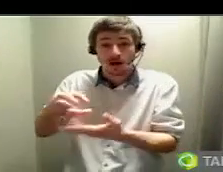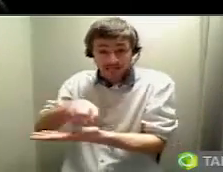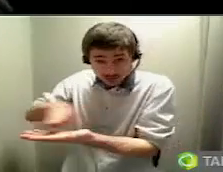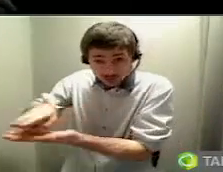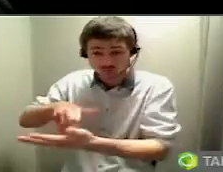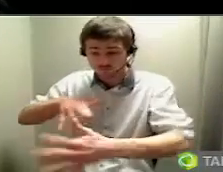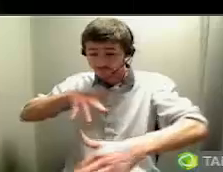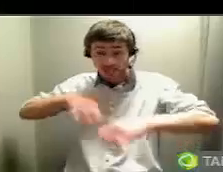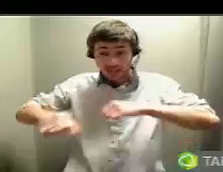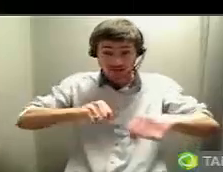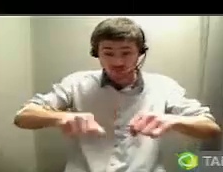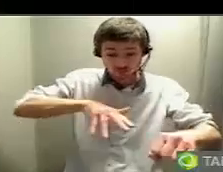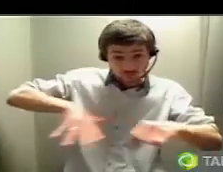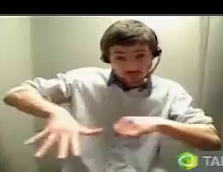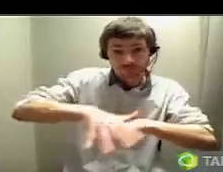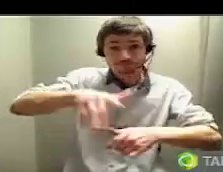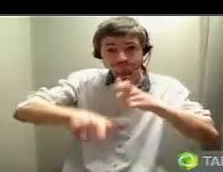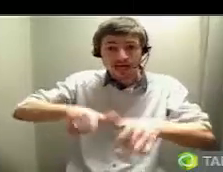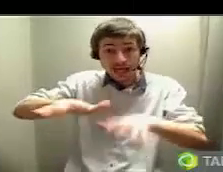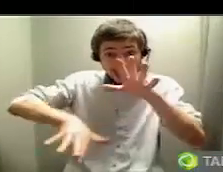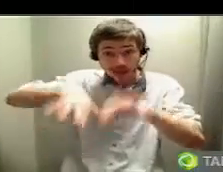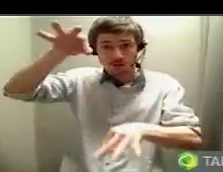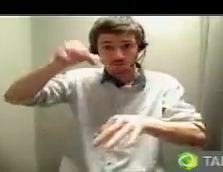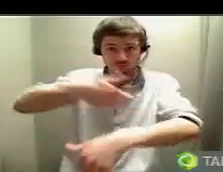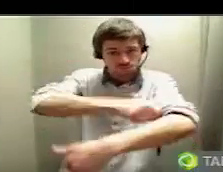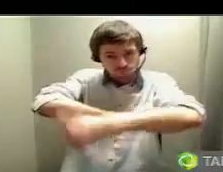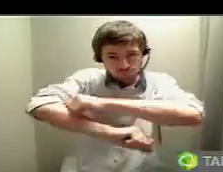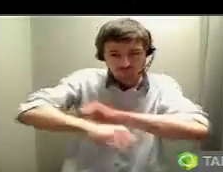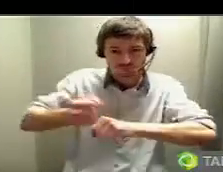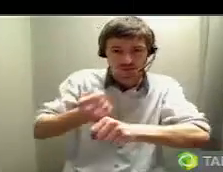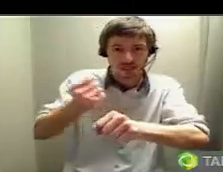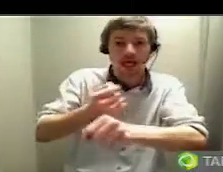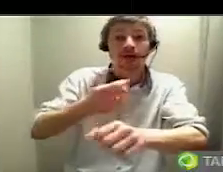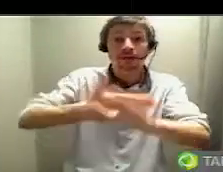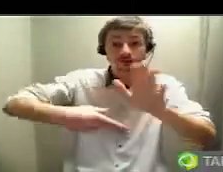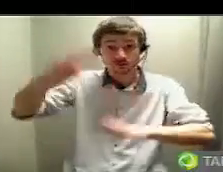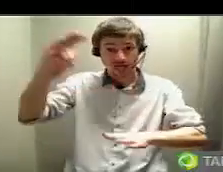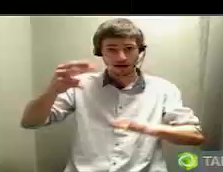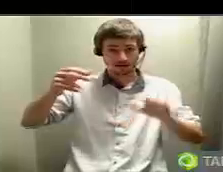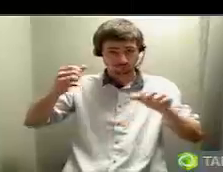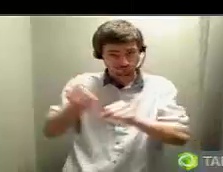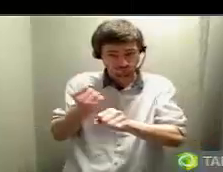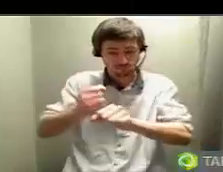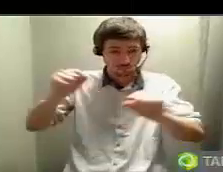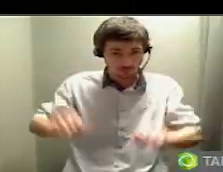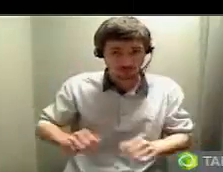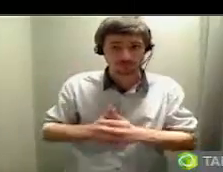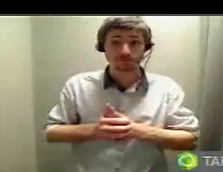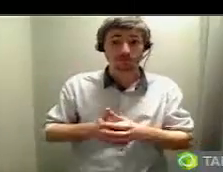ce sont des élus, peuvent mener sur le territoire national, dans tous les domaines, y compris celui de